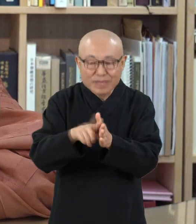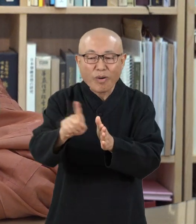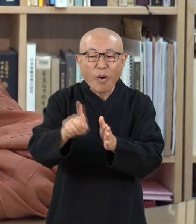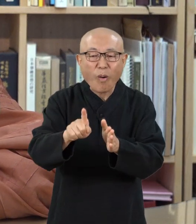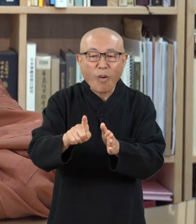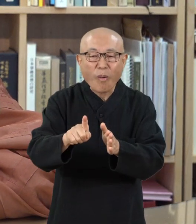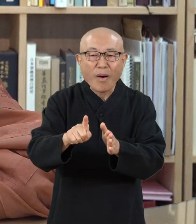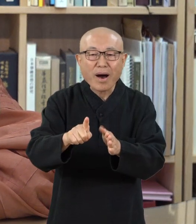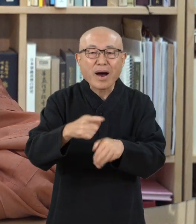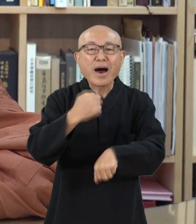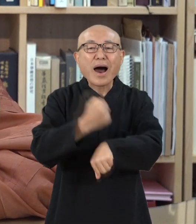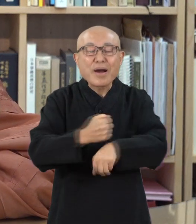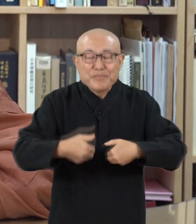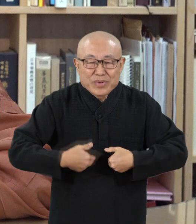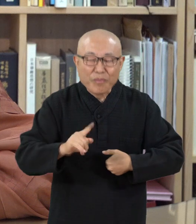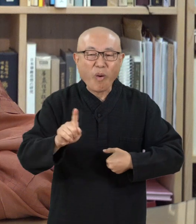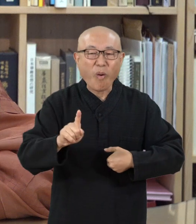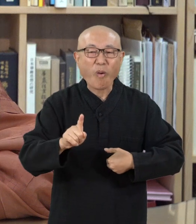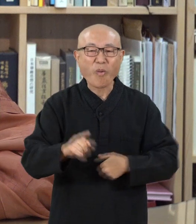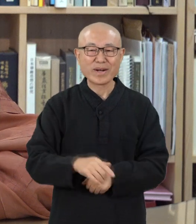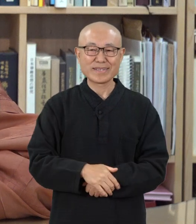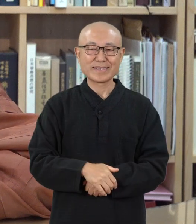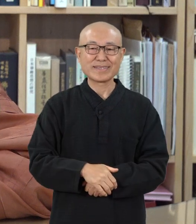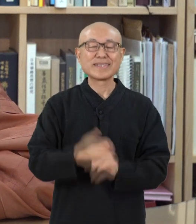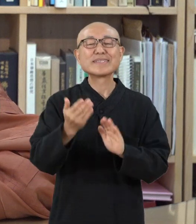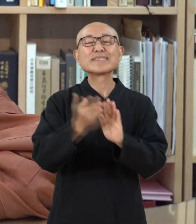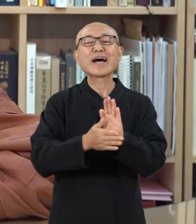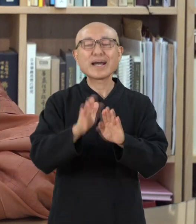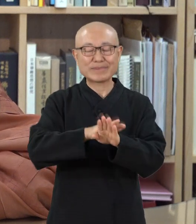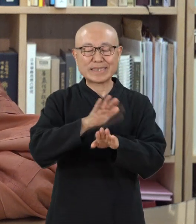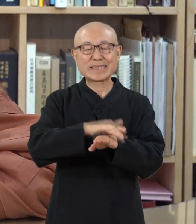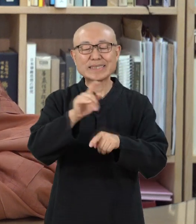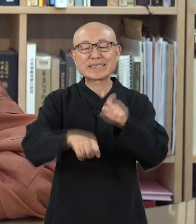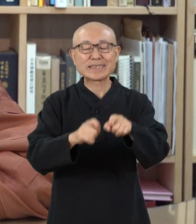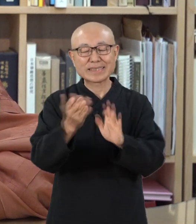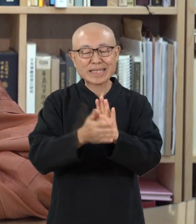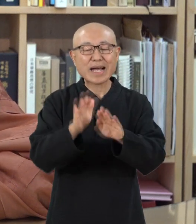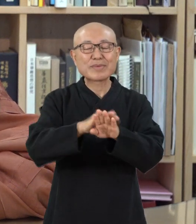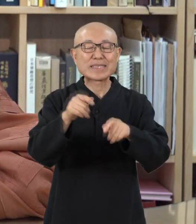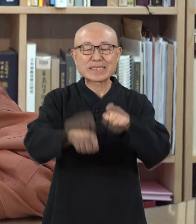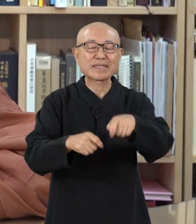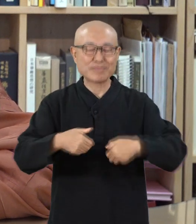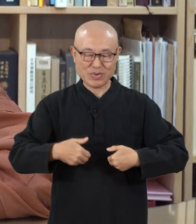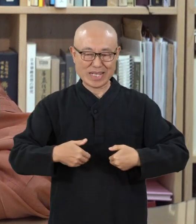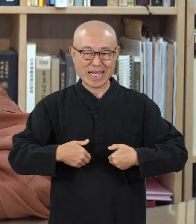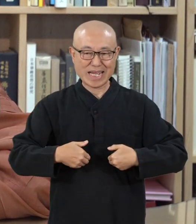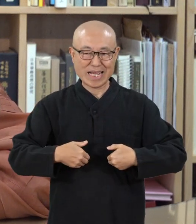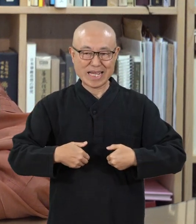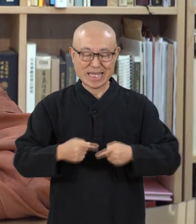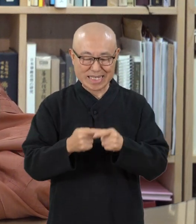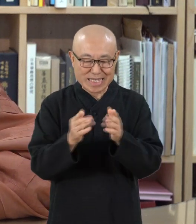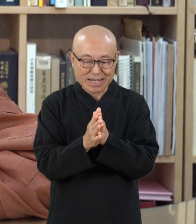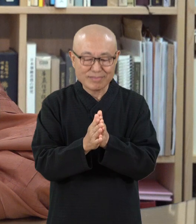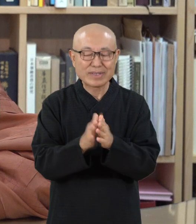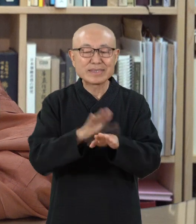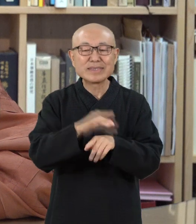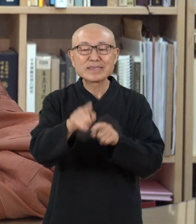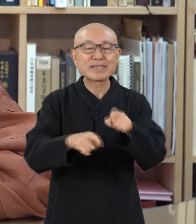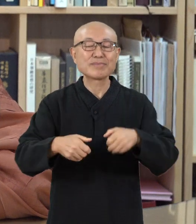해야 되느냐? 거기에 부처님께서는 자비의 실천이다. 자비를 몸소